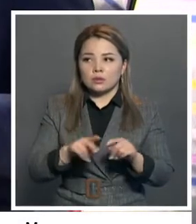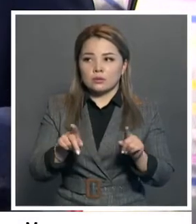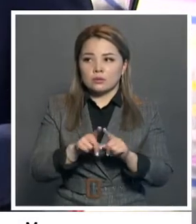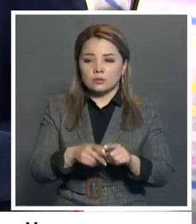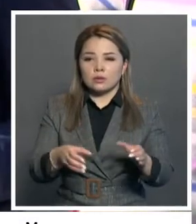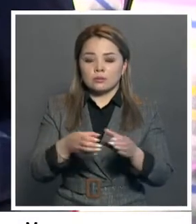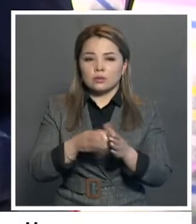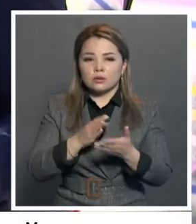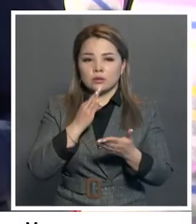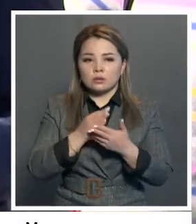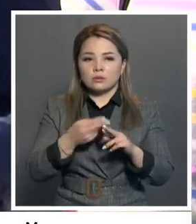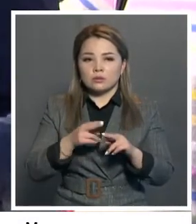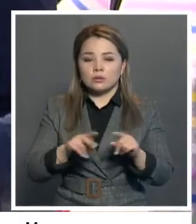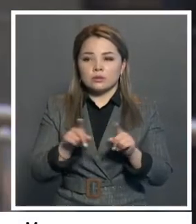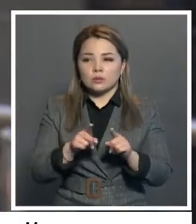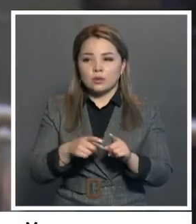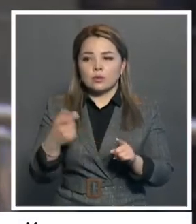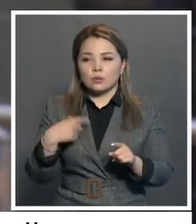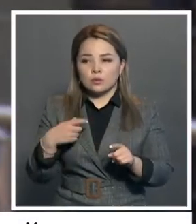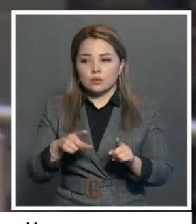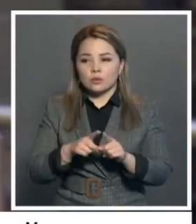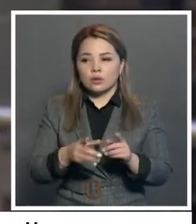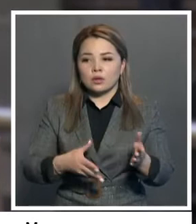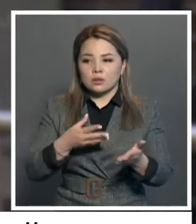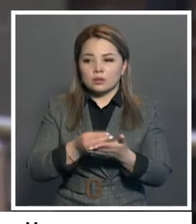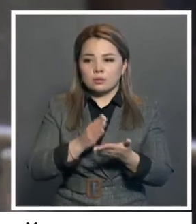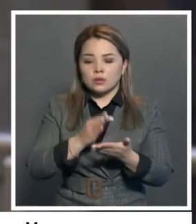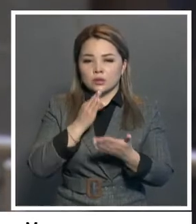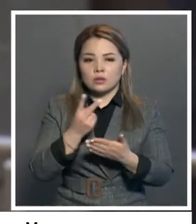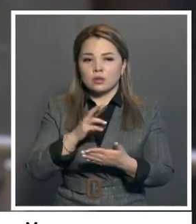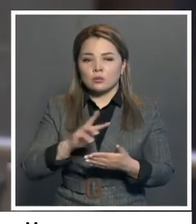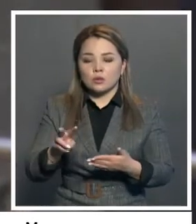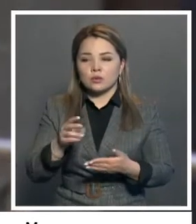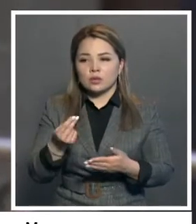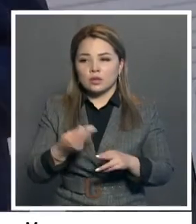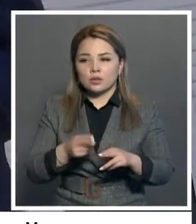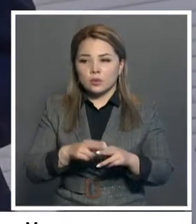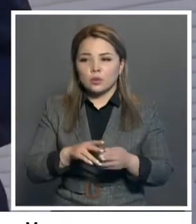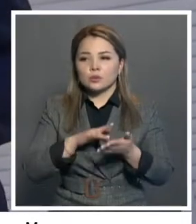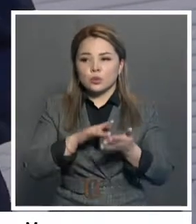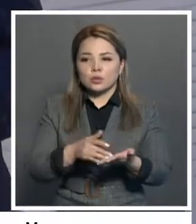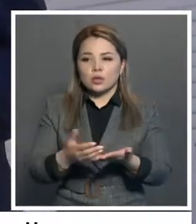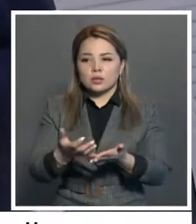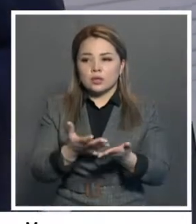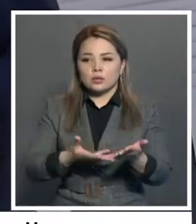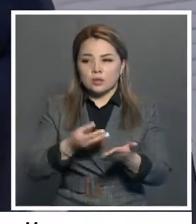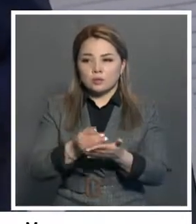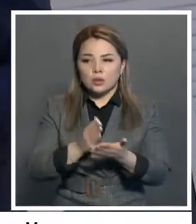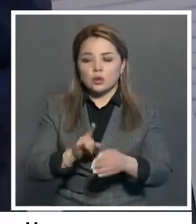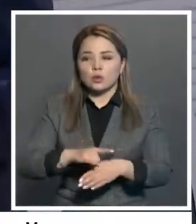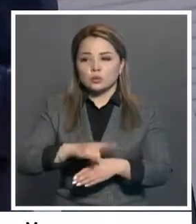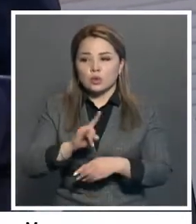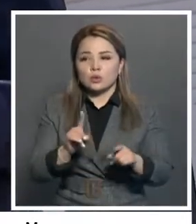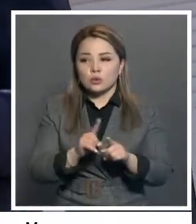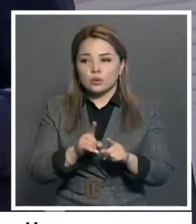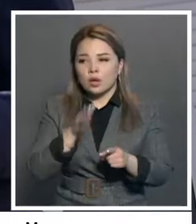Толқын Зүпән. Әйелі баласы және өзі үшін жол ақысына деп 2 миллион теңгесін туристік компания өкіліне санап берген. Алайда ұшақ шуы тиіс